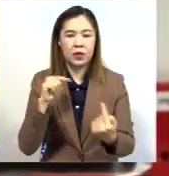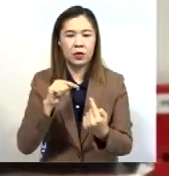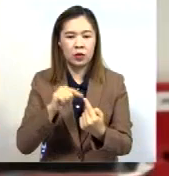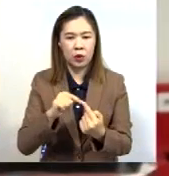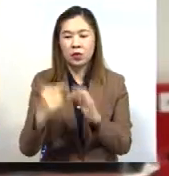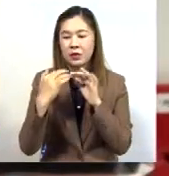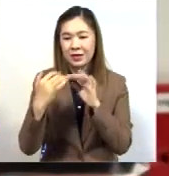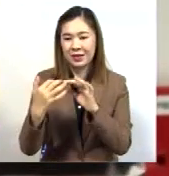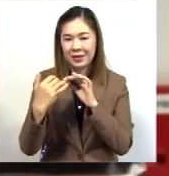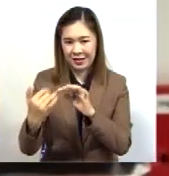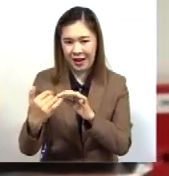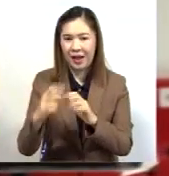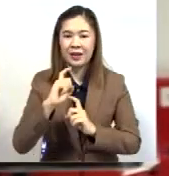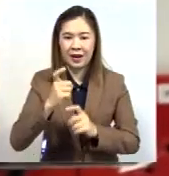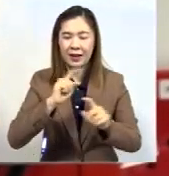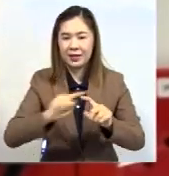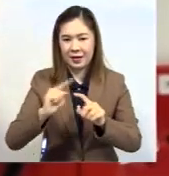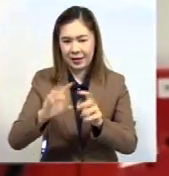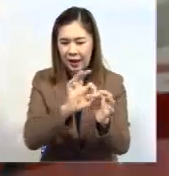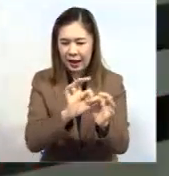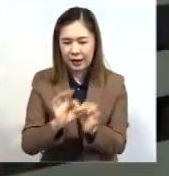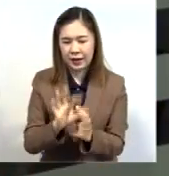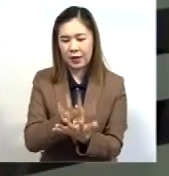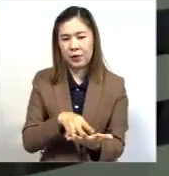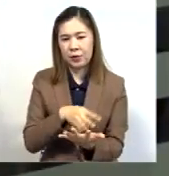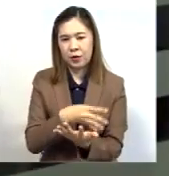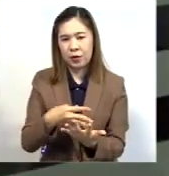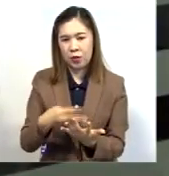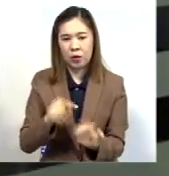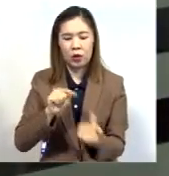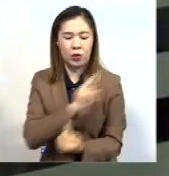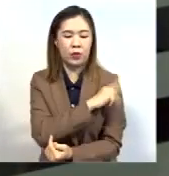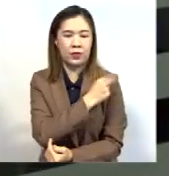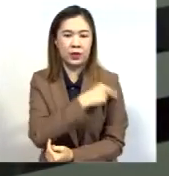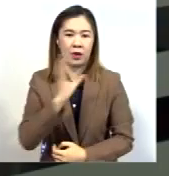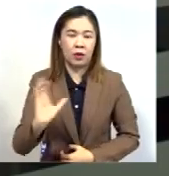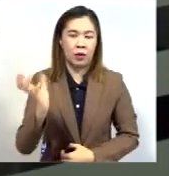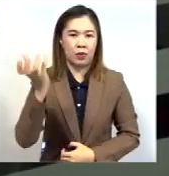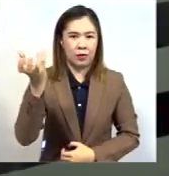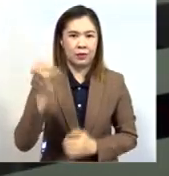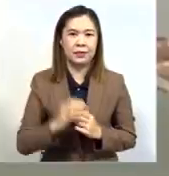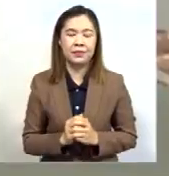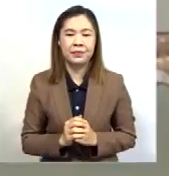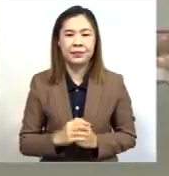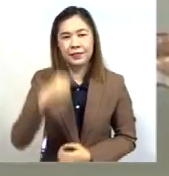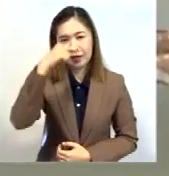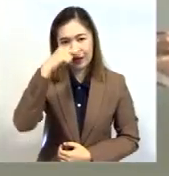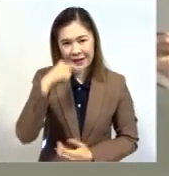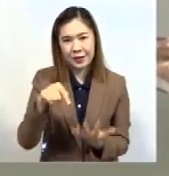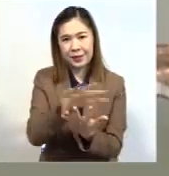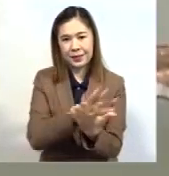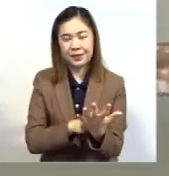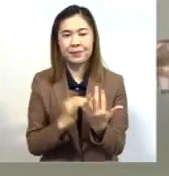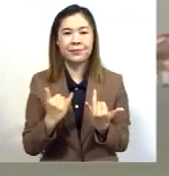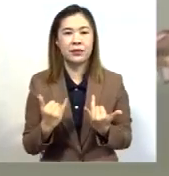สื่อสารความเสี่ยงให้สอดคล้องกับแนวทางขององค์การอนามัยโลกสำหรับสถานการณ์ในประเทศไทยนะคะล่าสุ